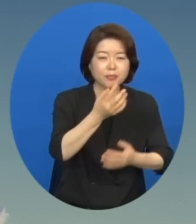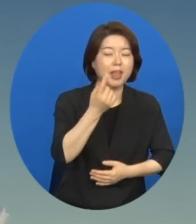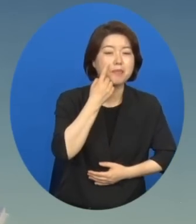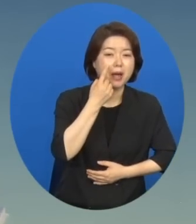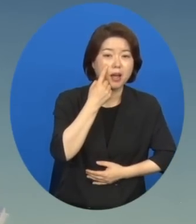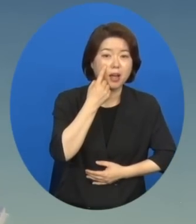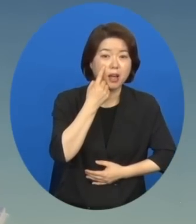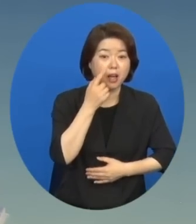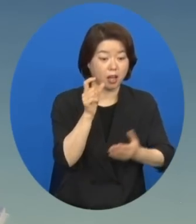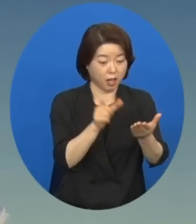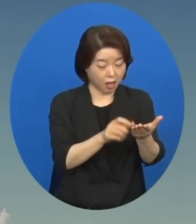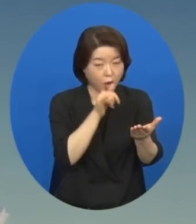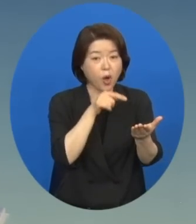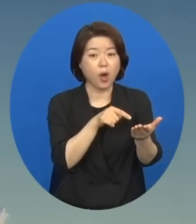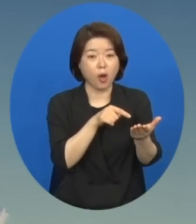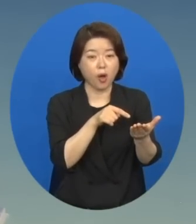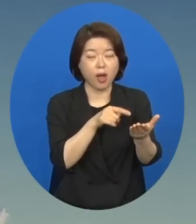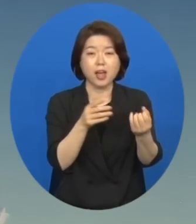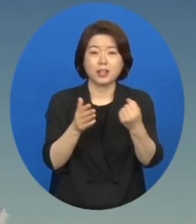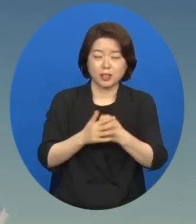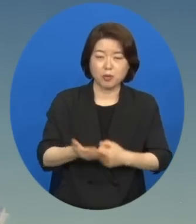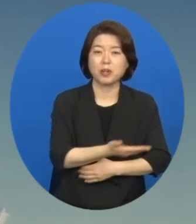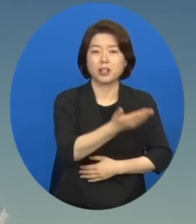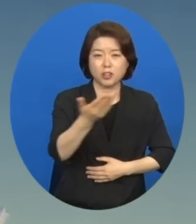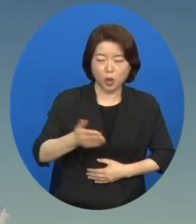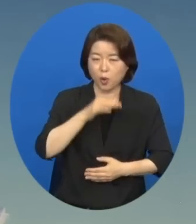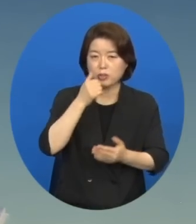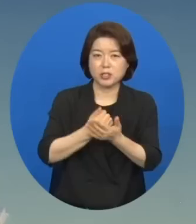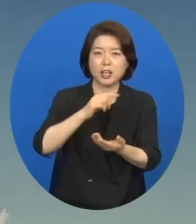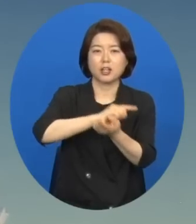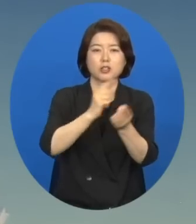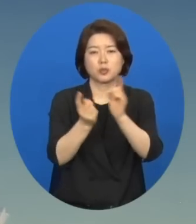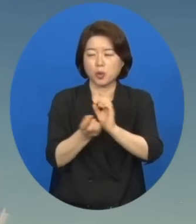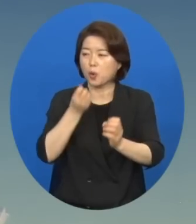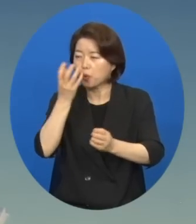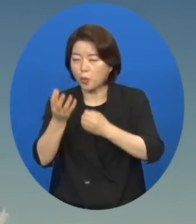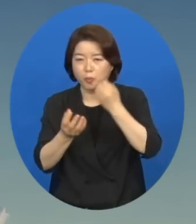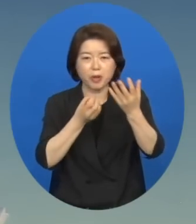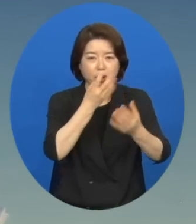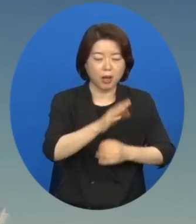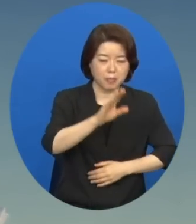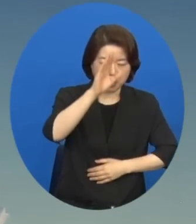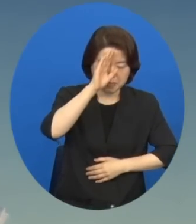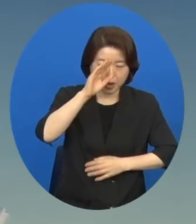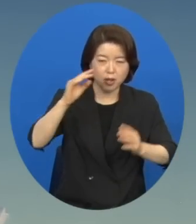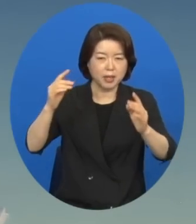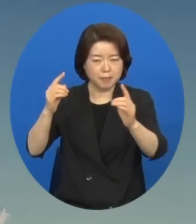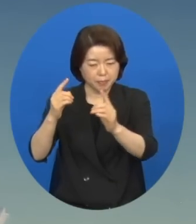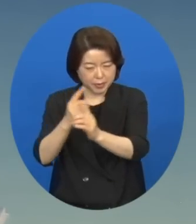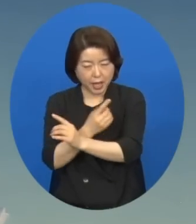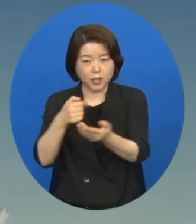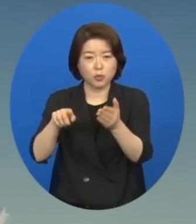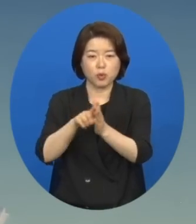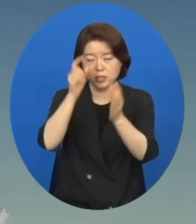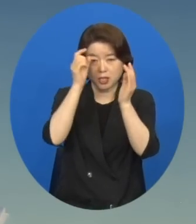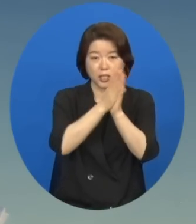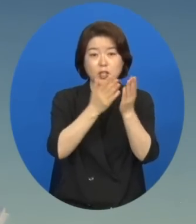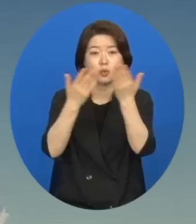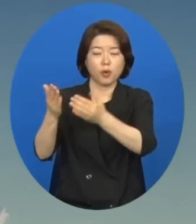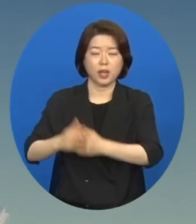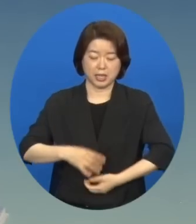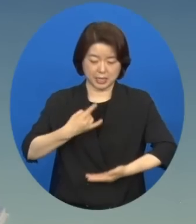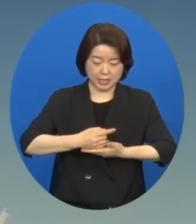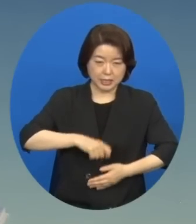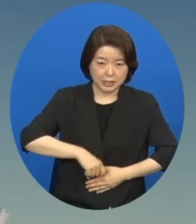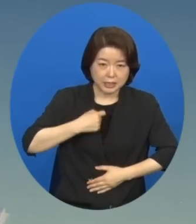이렇게 나와요. 그러므로 너희가 너희 죄를 서로 고백하며 병이 낫기를 위하여 서로 기도하라. 의인의